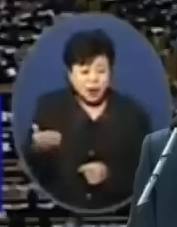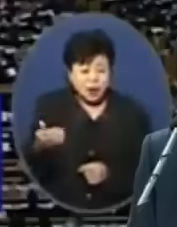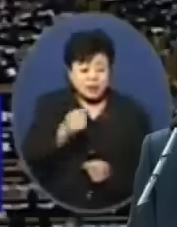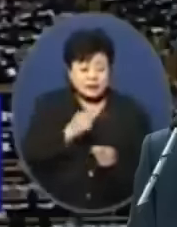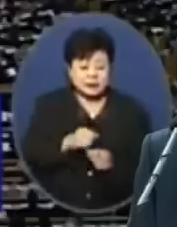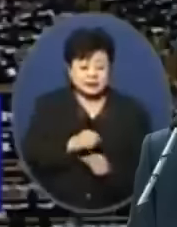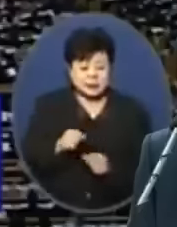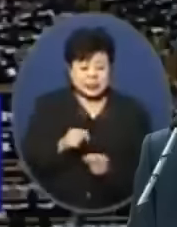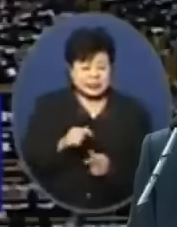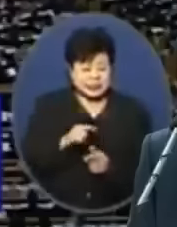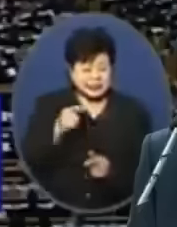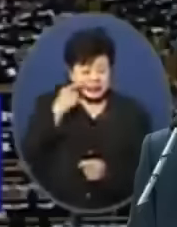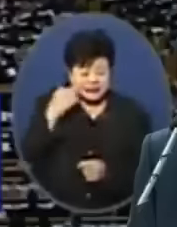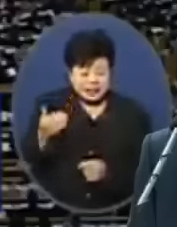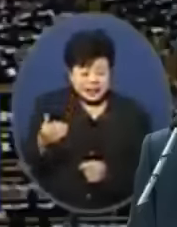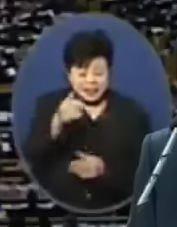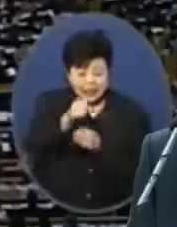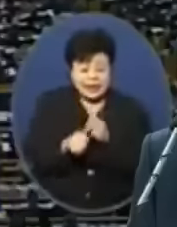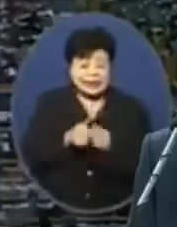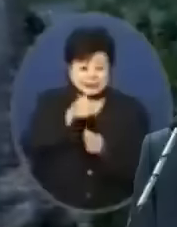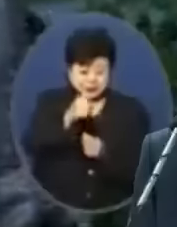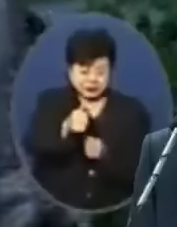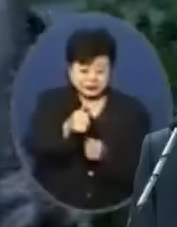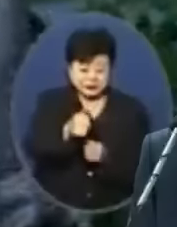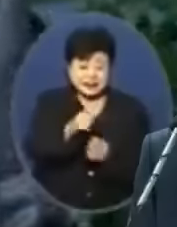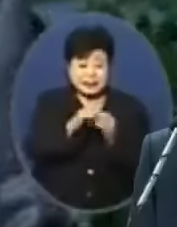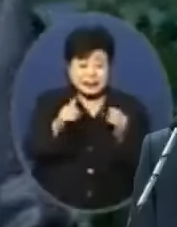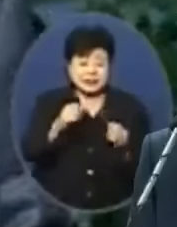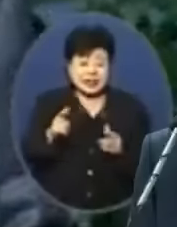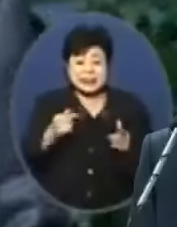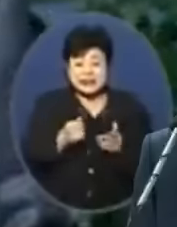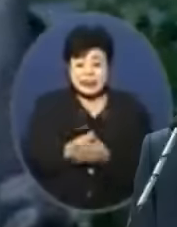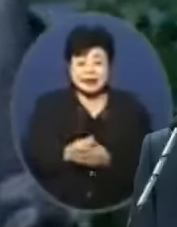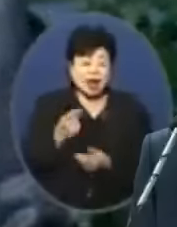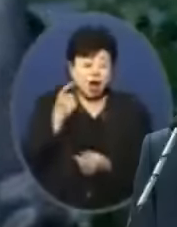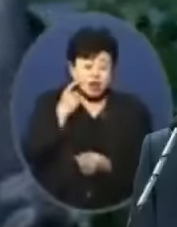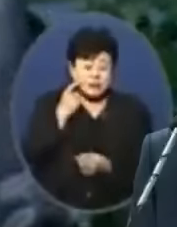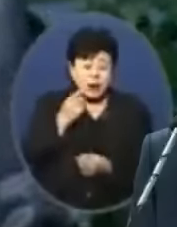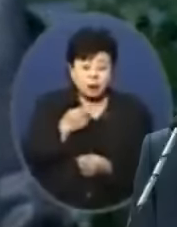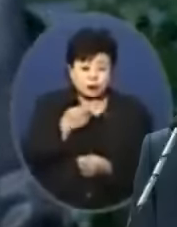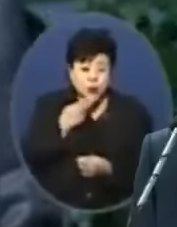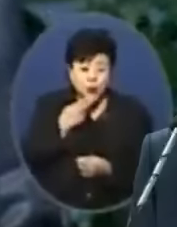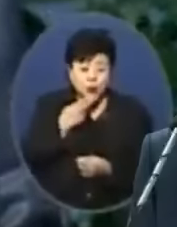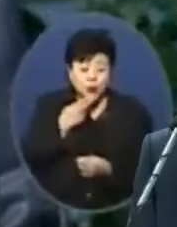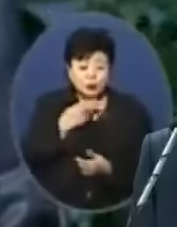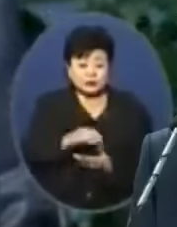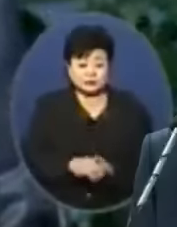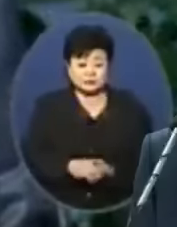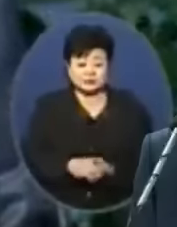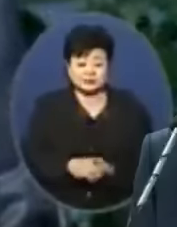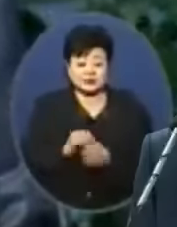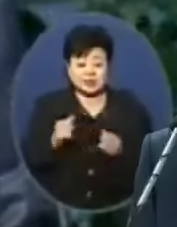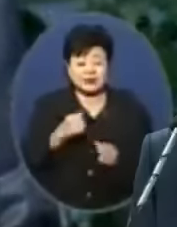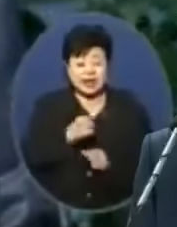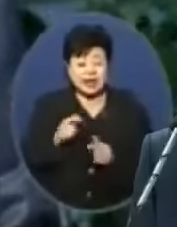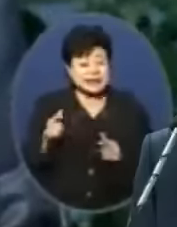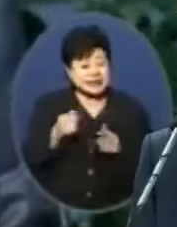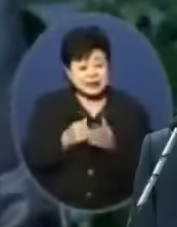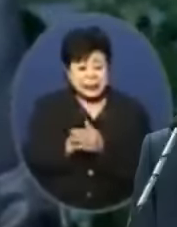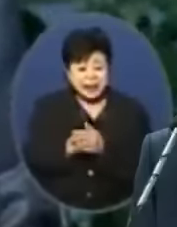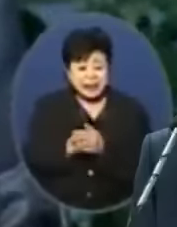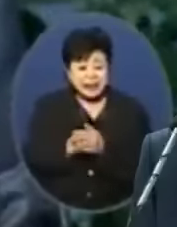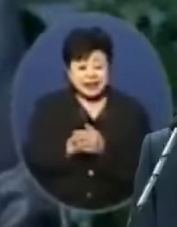말씀을 실행하지 아니하라. 하나님은 사람이 아니기 때문에 거짓말하지 아니하고 사람이 아니기 때문에